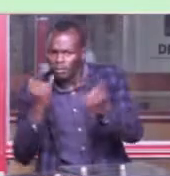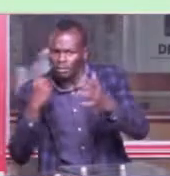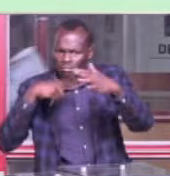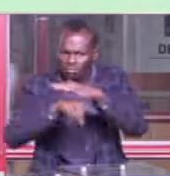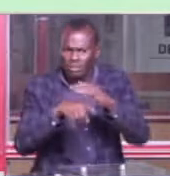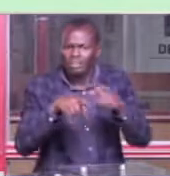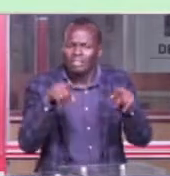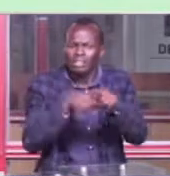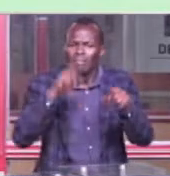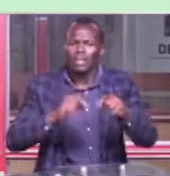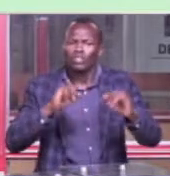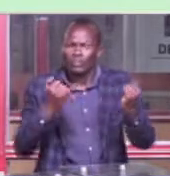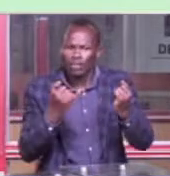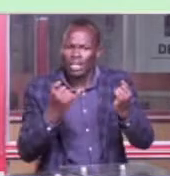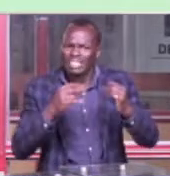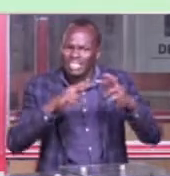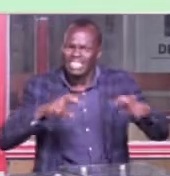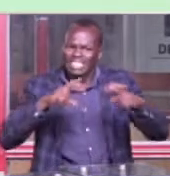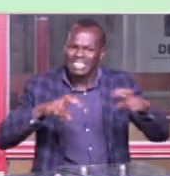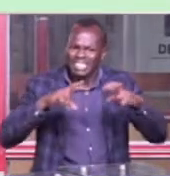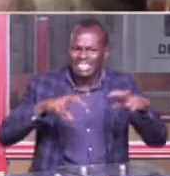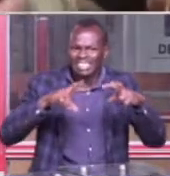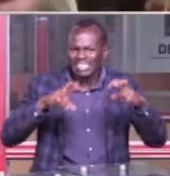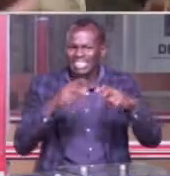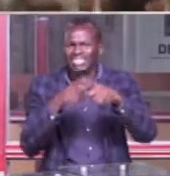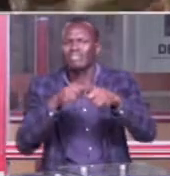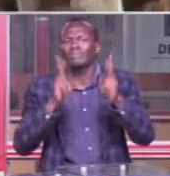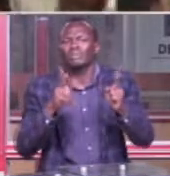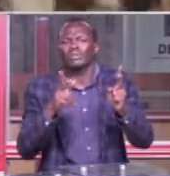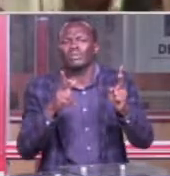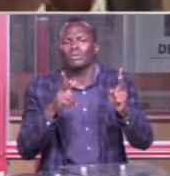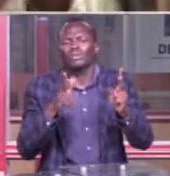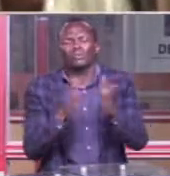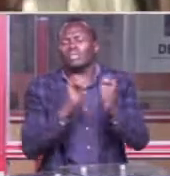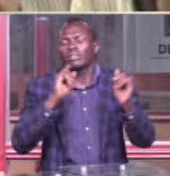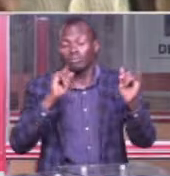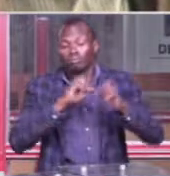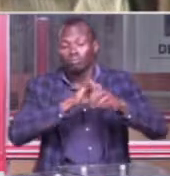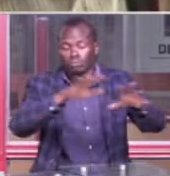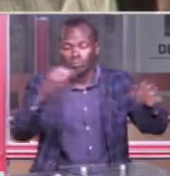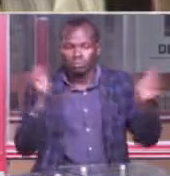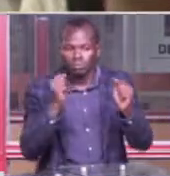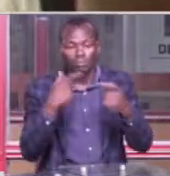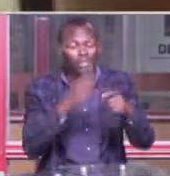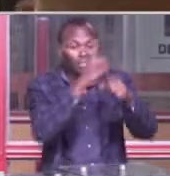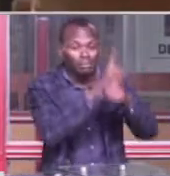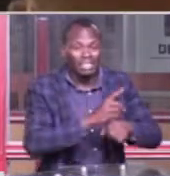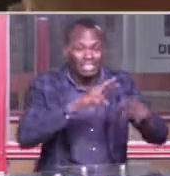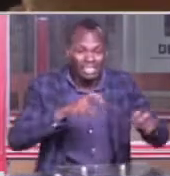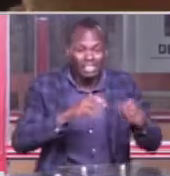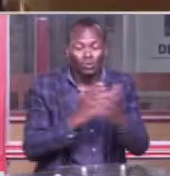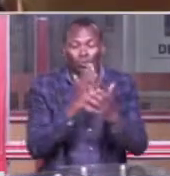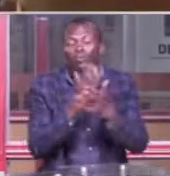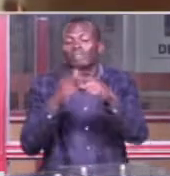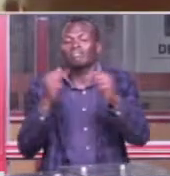others having to pass through the porous borders. Okunoonyereza kulaga nti endwadde ezikwata abantu